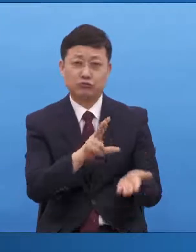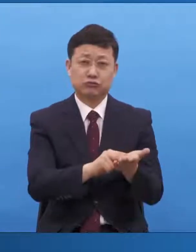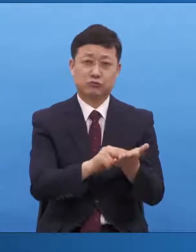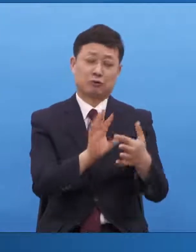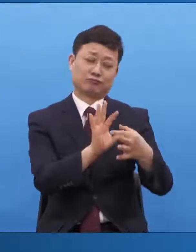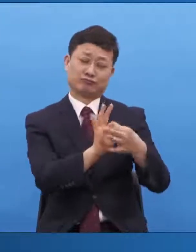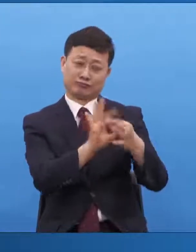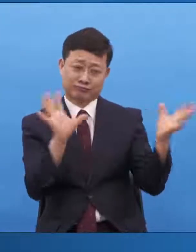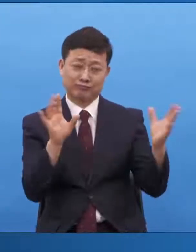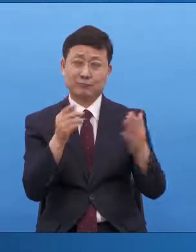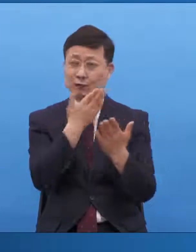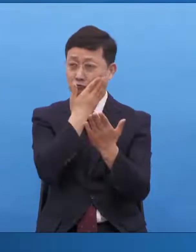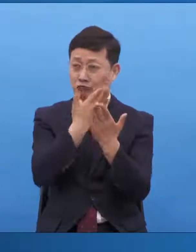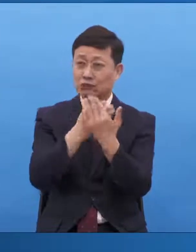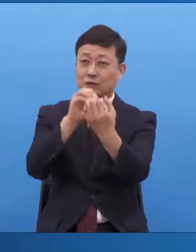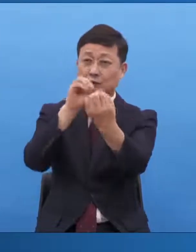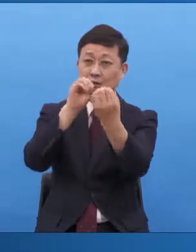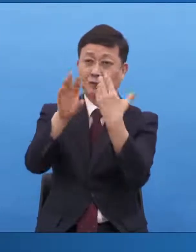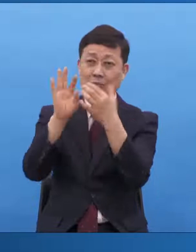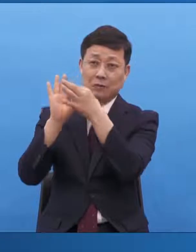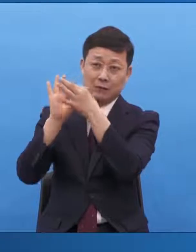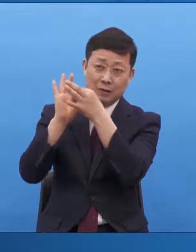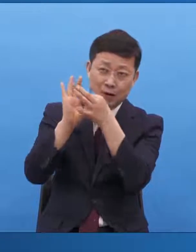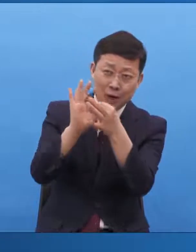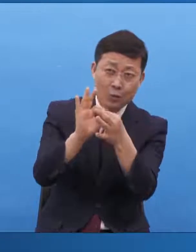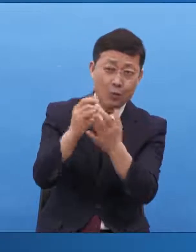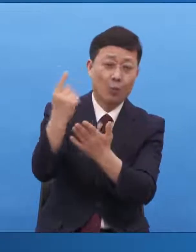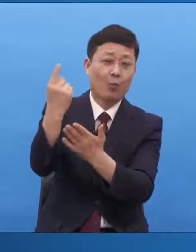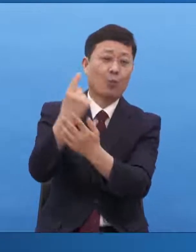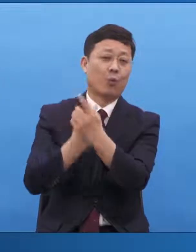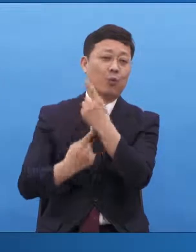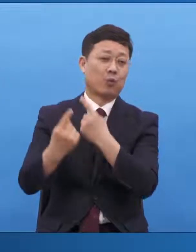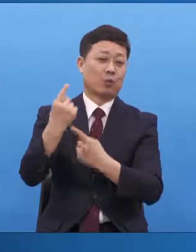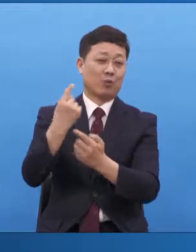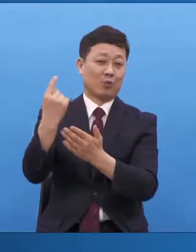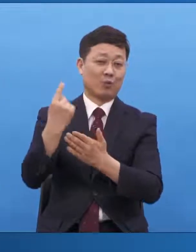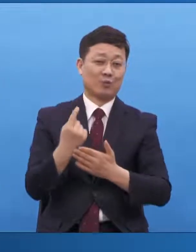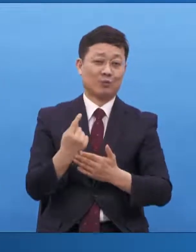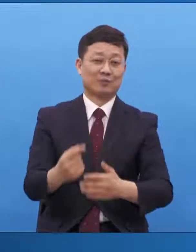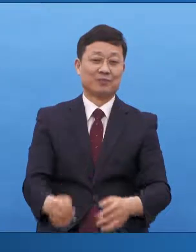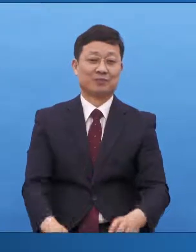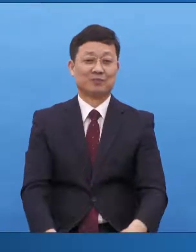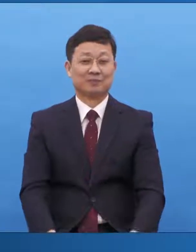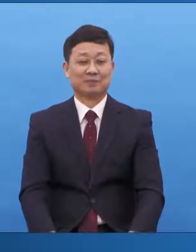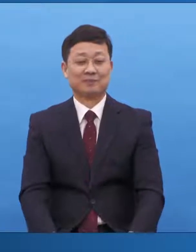이 답들이 다. Is it dangerous or not? It doesn't matter because you have these answers.